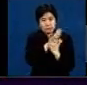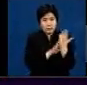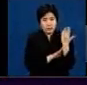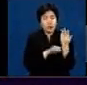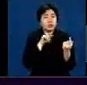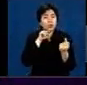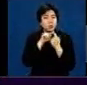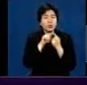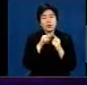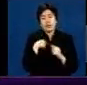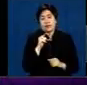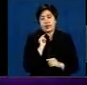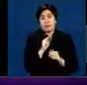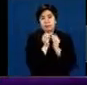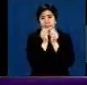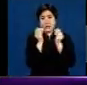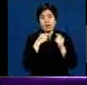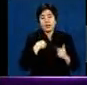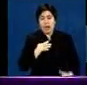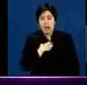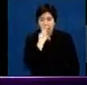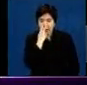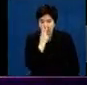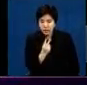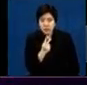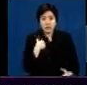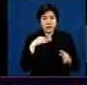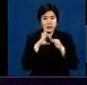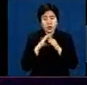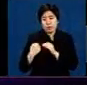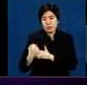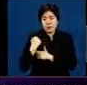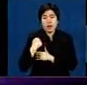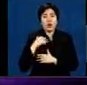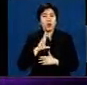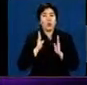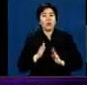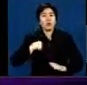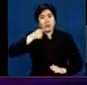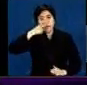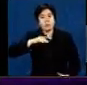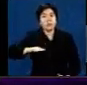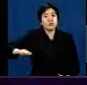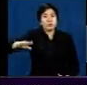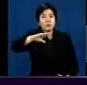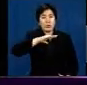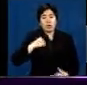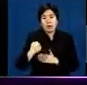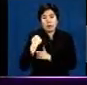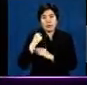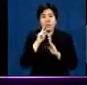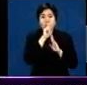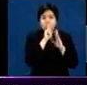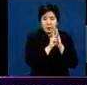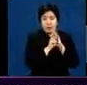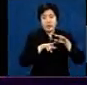ติธรรมและต้องการเห็นกลไกของอำนาจอธิปไตยของปวงชนชาวไทยได้แก่อำนาจนิติบัญญัติบ